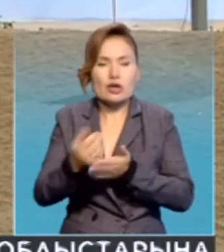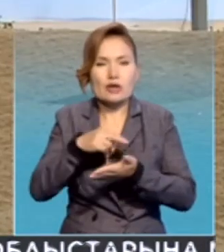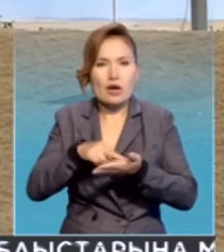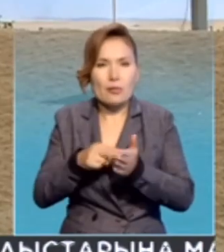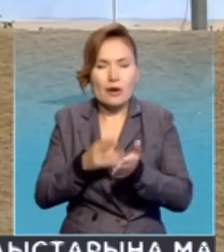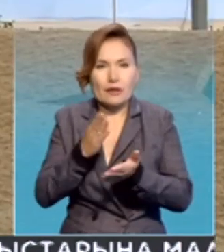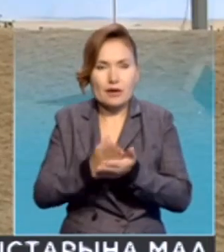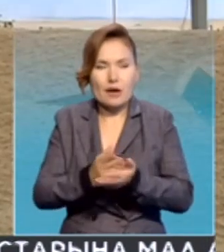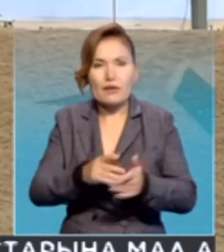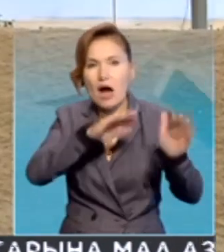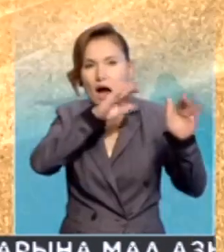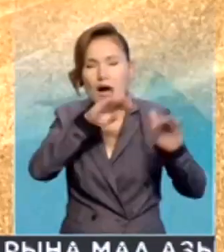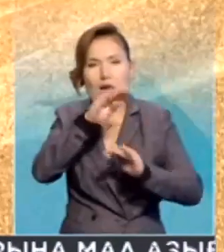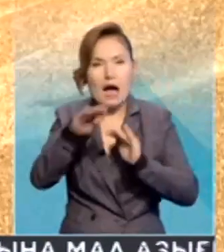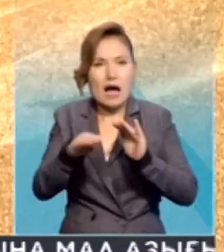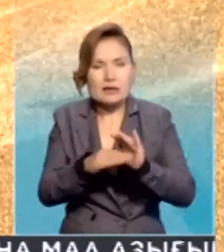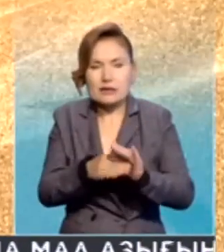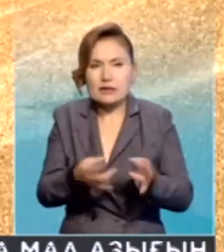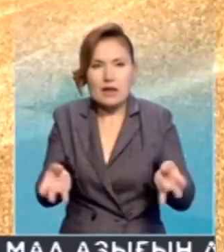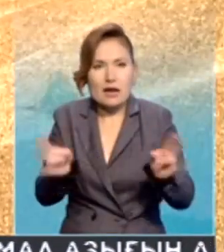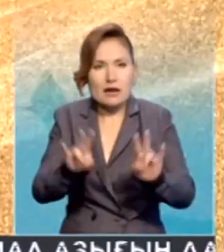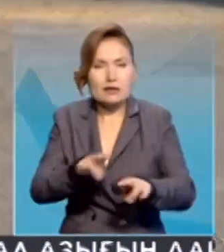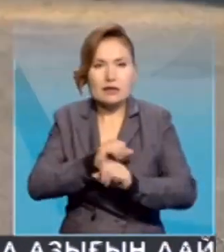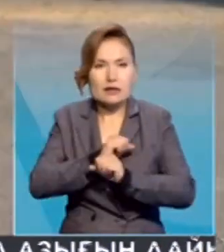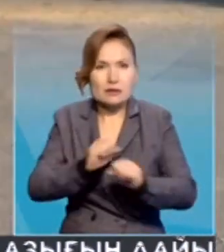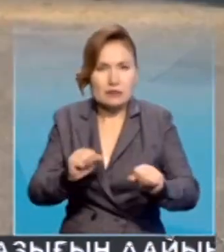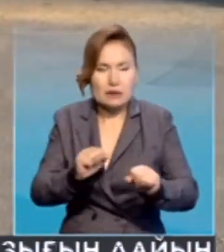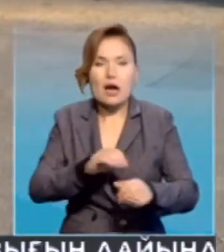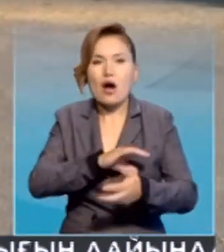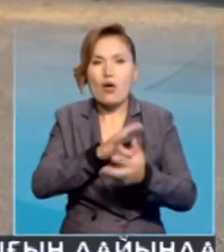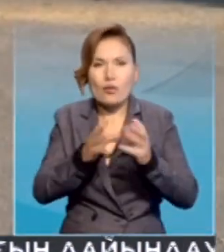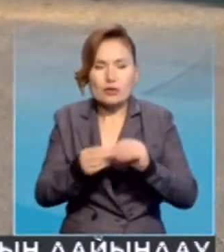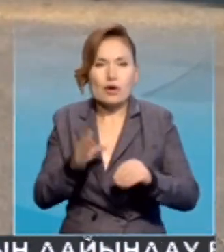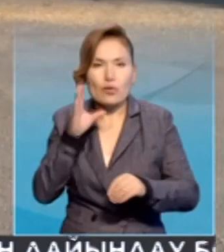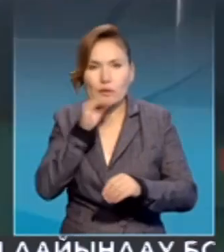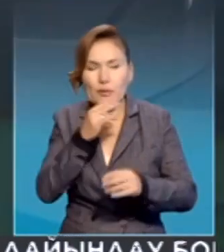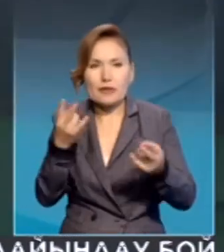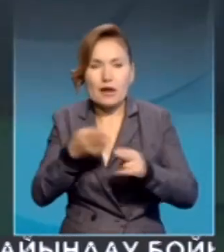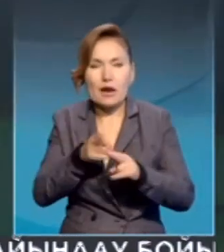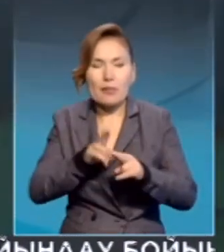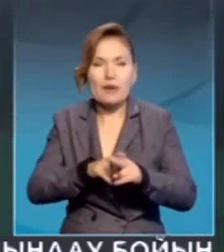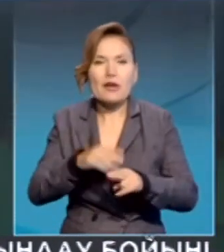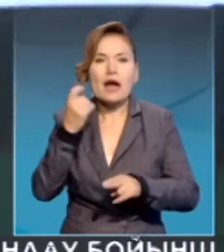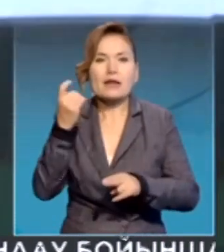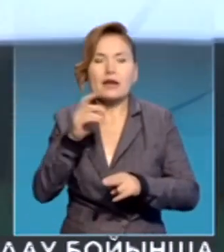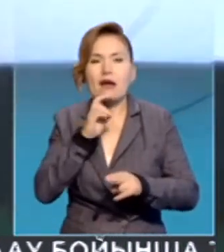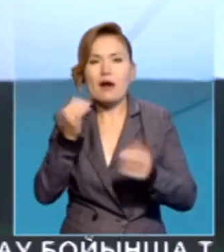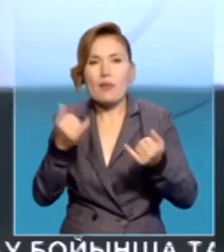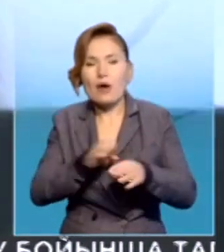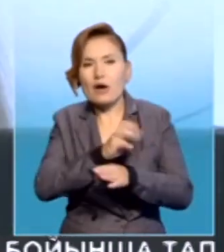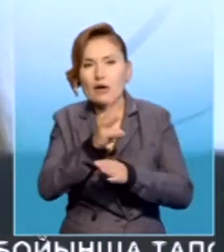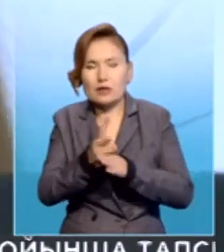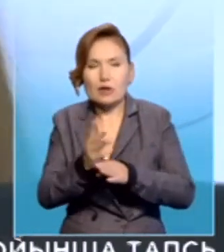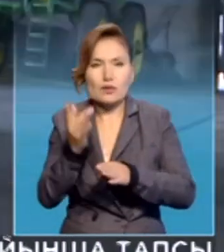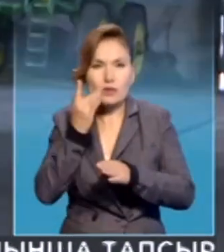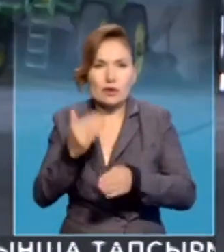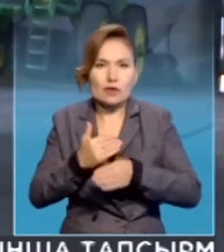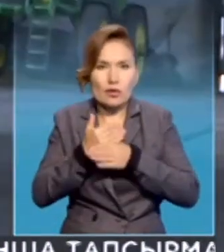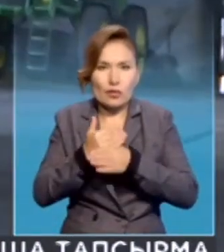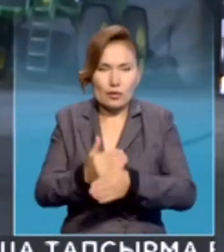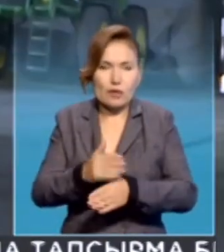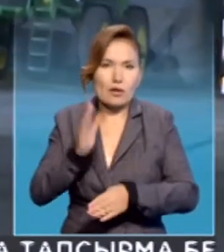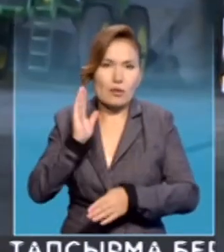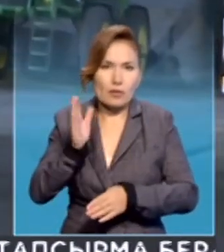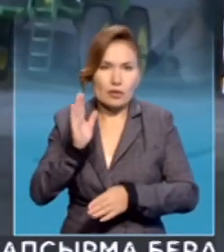қарасында қалдырмай, дер кезінде бастыруға жағдай жасауға жет, яғни дихандарды қажетті дизельмен қамтып, жан-жақты қолдау көрсету қажет,